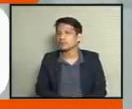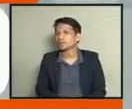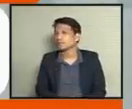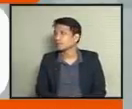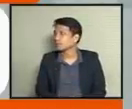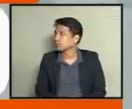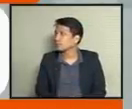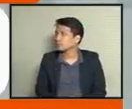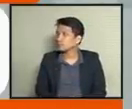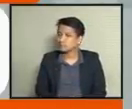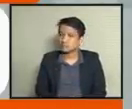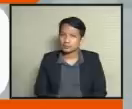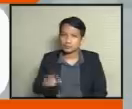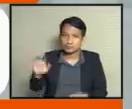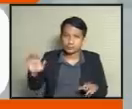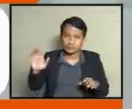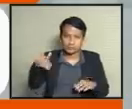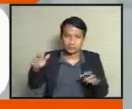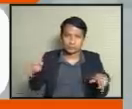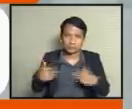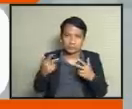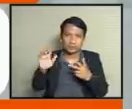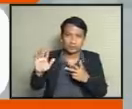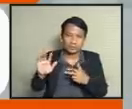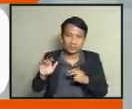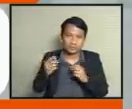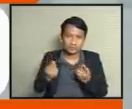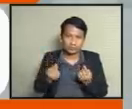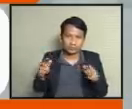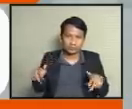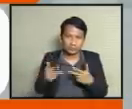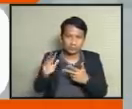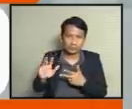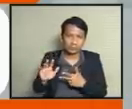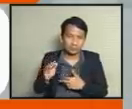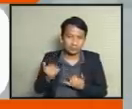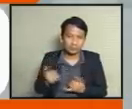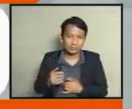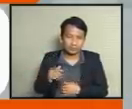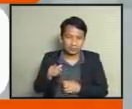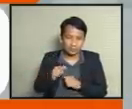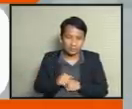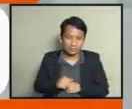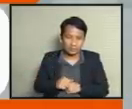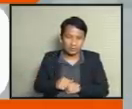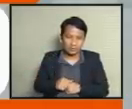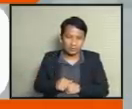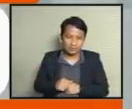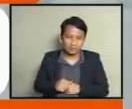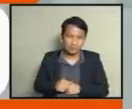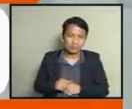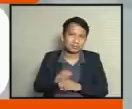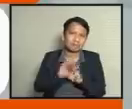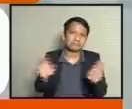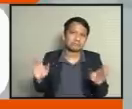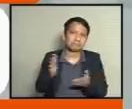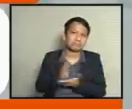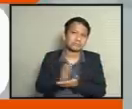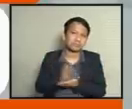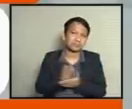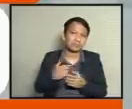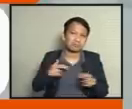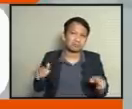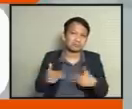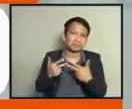Sir, nagsasabok ka pa rin ba? Sir? Po? Nagsasabong pa rin po ba kayo, Sir Armand? Ay, hindi na po, Sir. Hindi